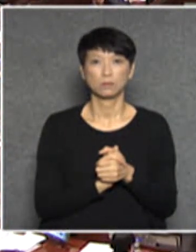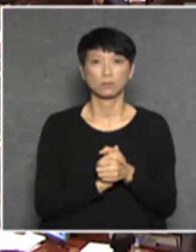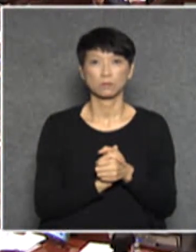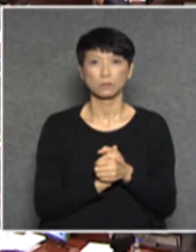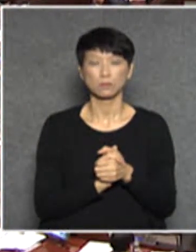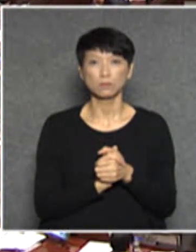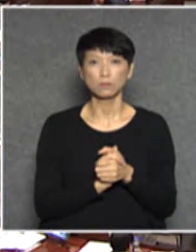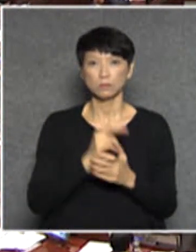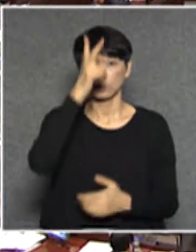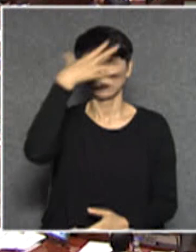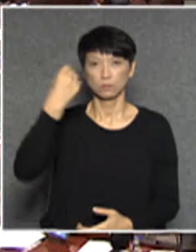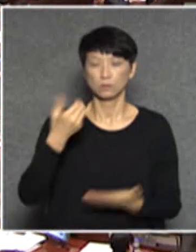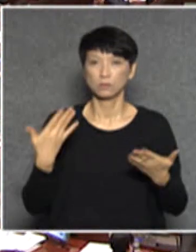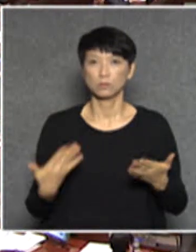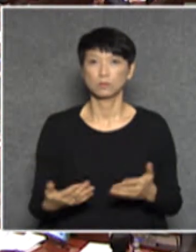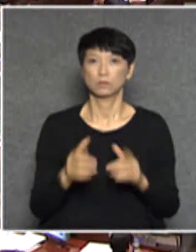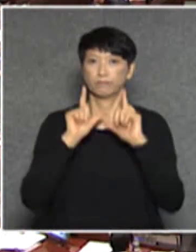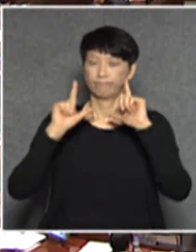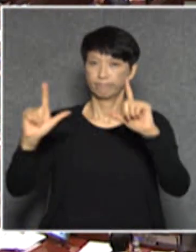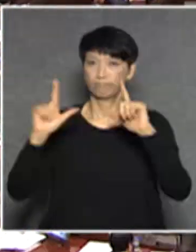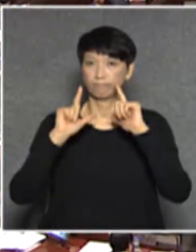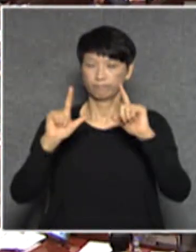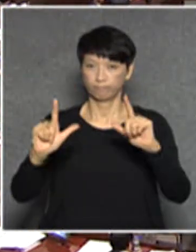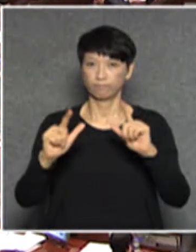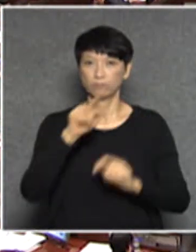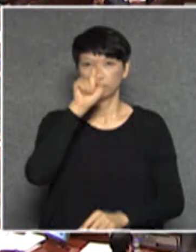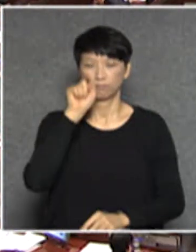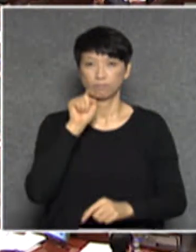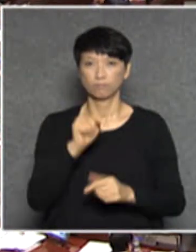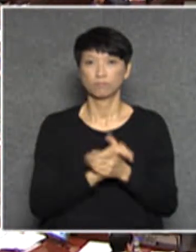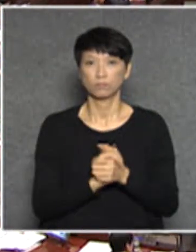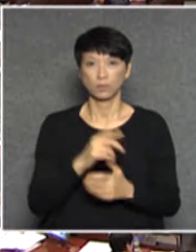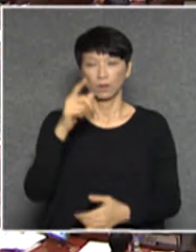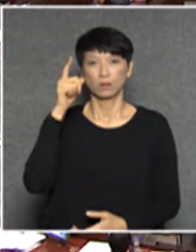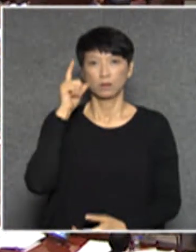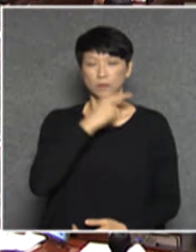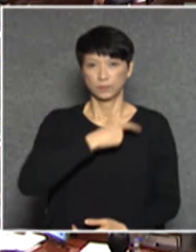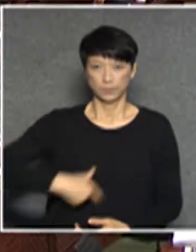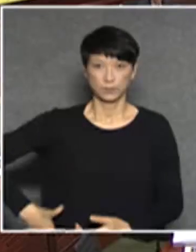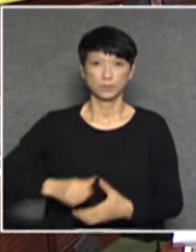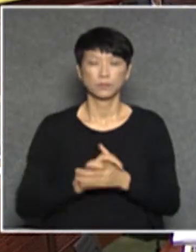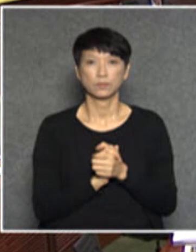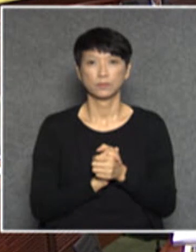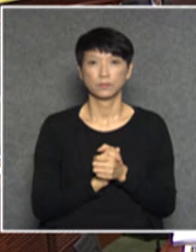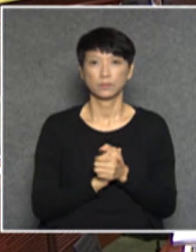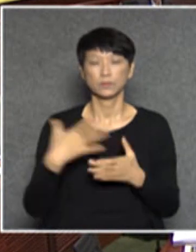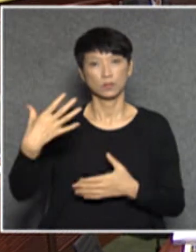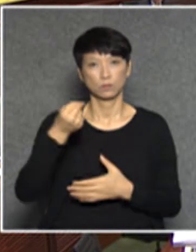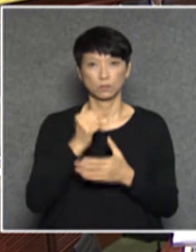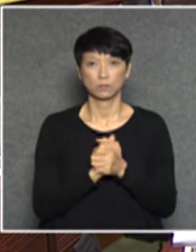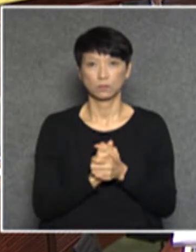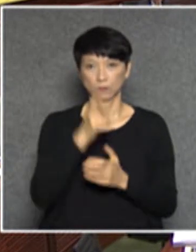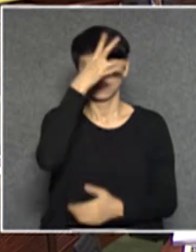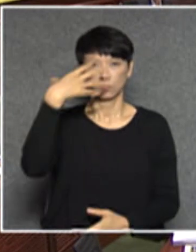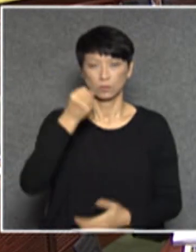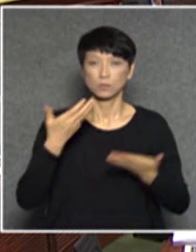行政長官現在回答議員的質詢。李慧瓊議員。 主席，行政長官，現